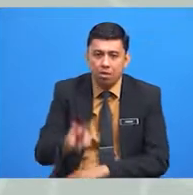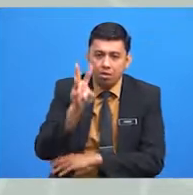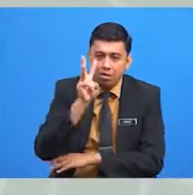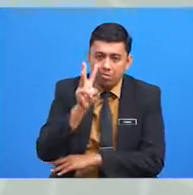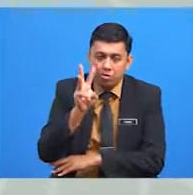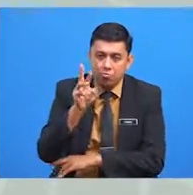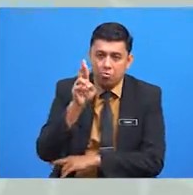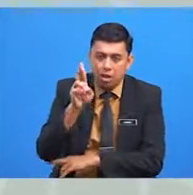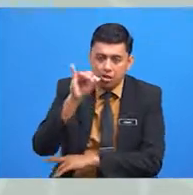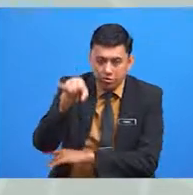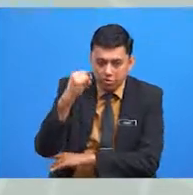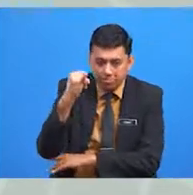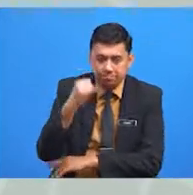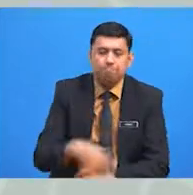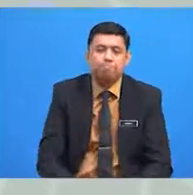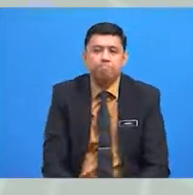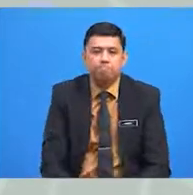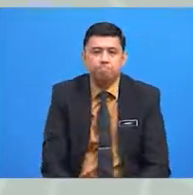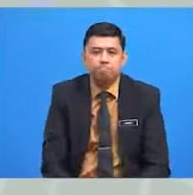Wilkinson Richard Zim,